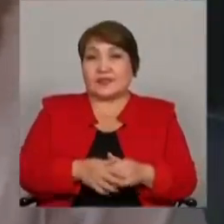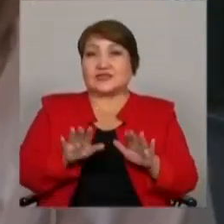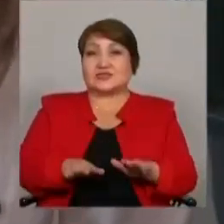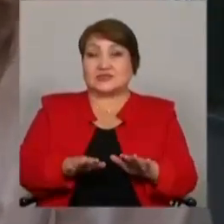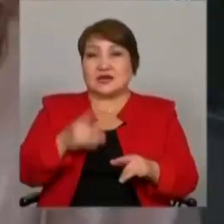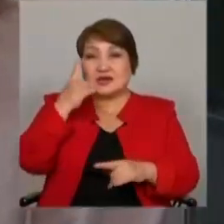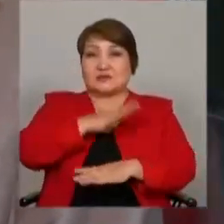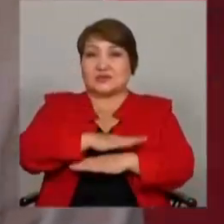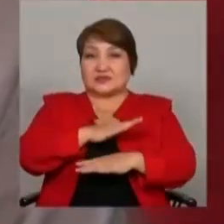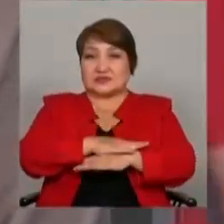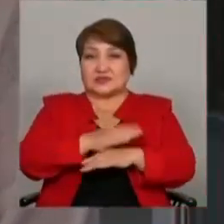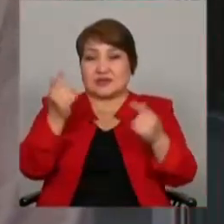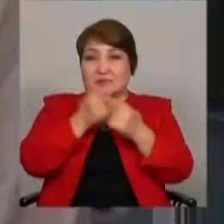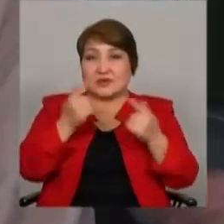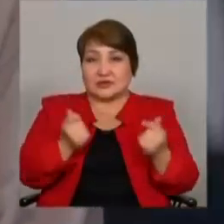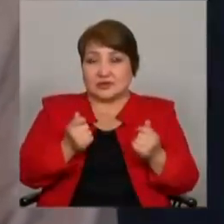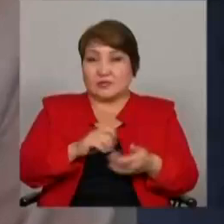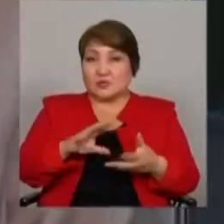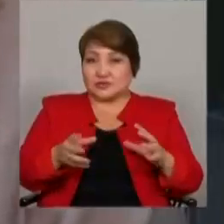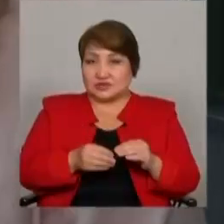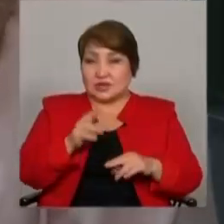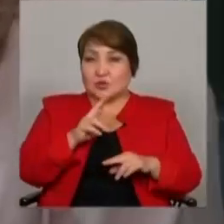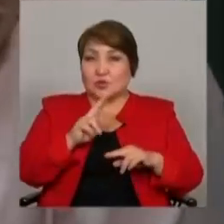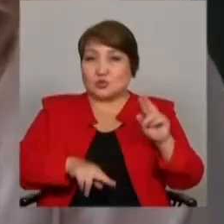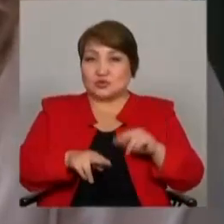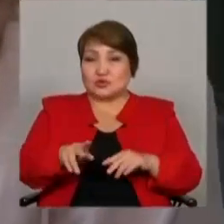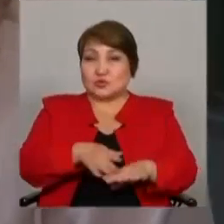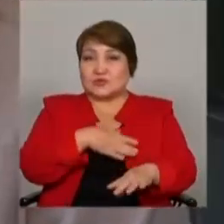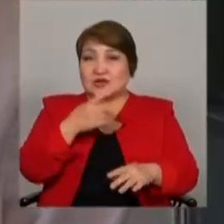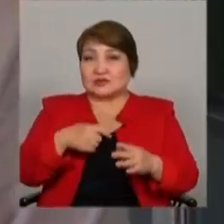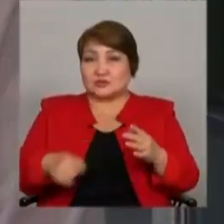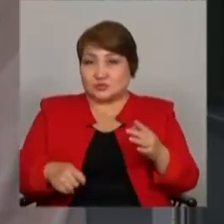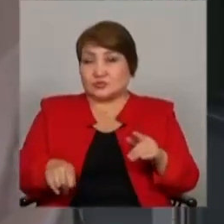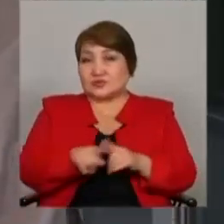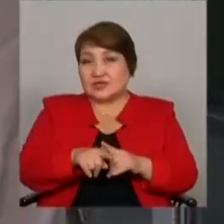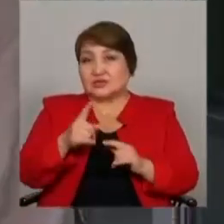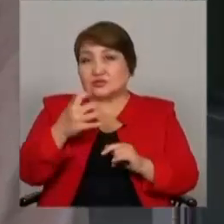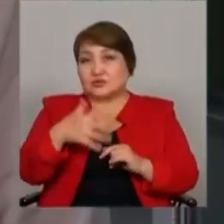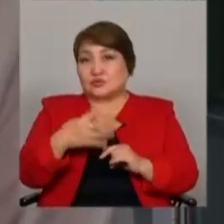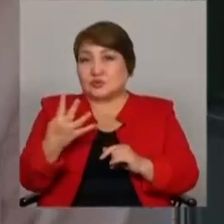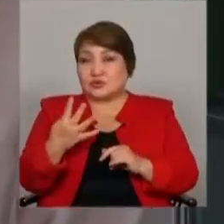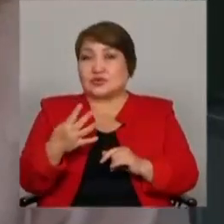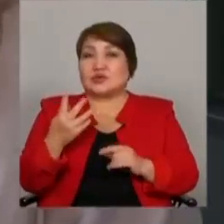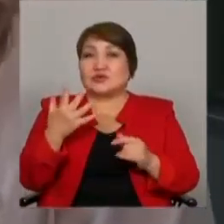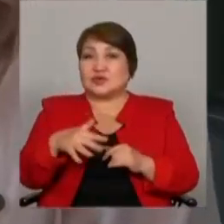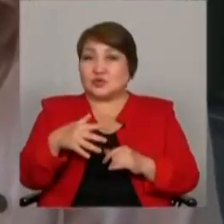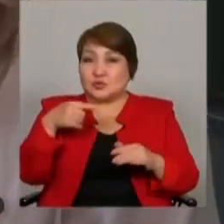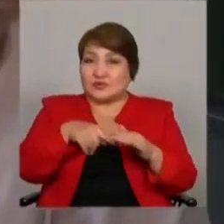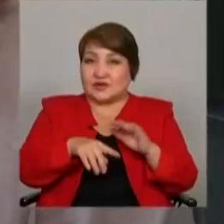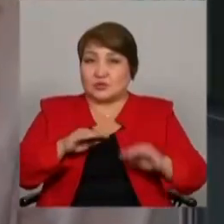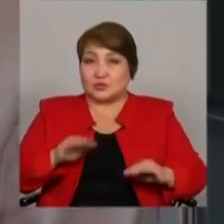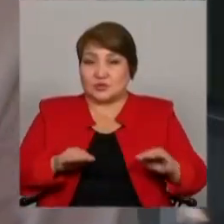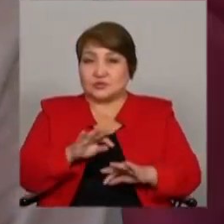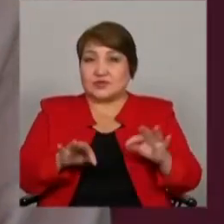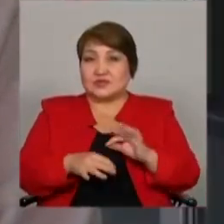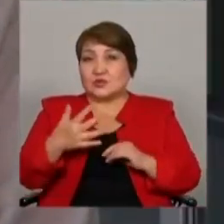Жергілікті әкімдіктердің ақпарынша құрылысы ұзаққа созылған нысан саны 154, 50-і инфрақұрылымдық жобалар. 55-і